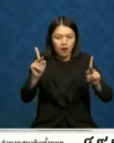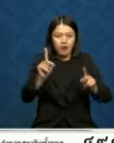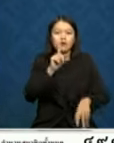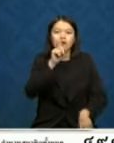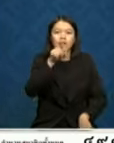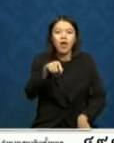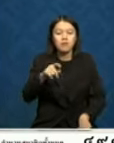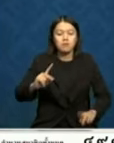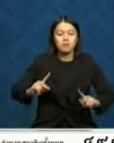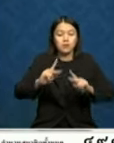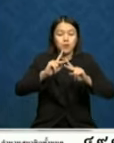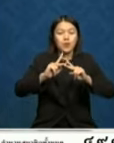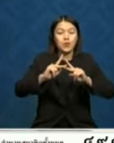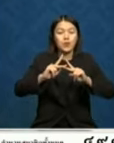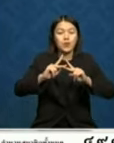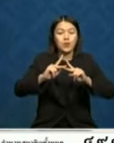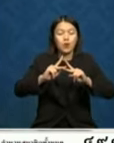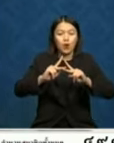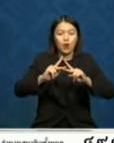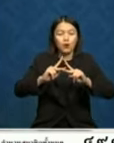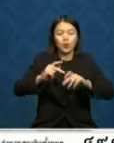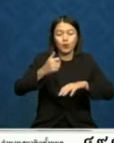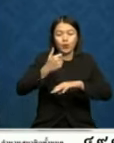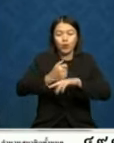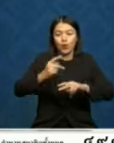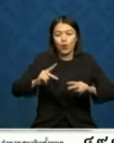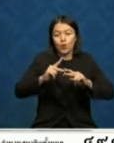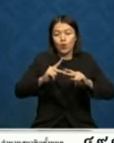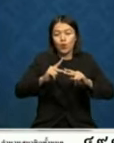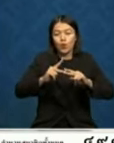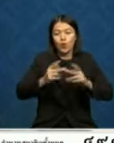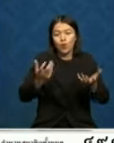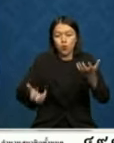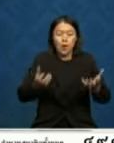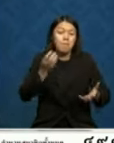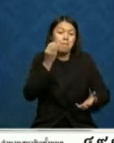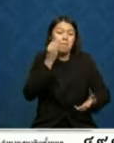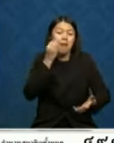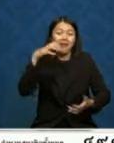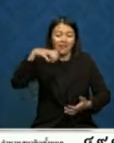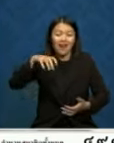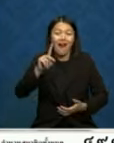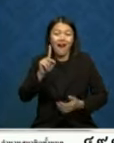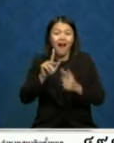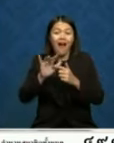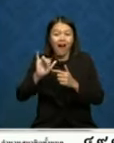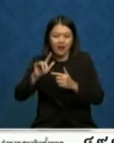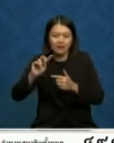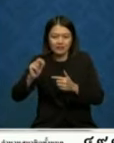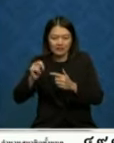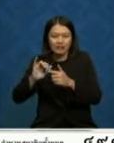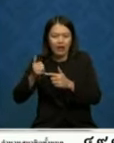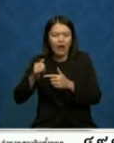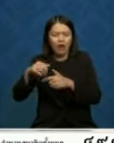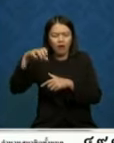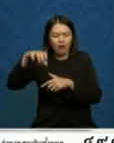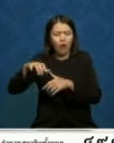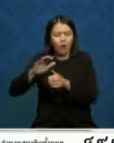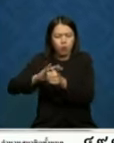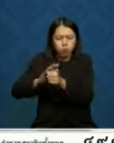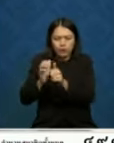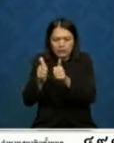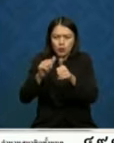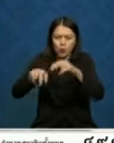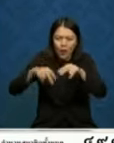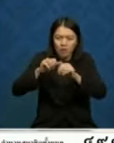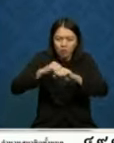ไปยังรัฐมนตรีว่าการกระทรวงยุติธรรมคือเรื่องบ้านกาญจนาภิเษกที่เป็นสถานพินิจที่ดีที่สุดในประเทศไ